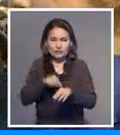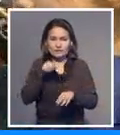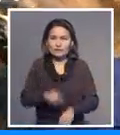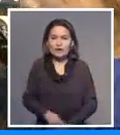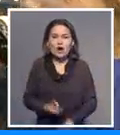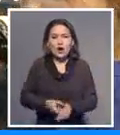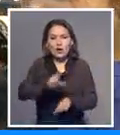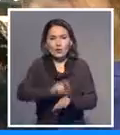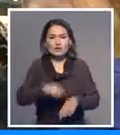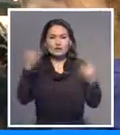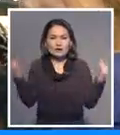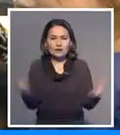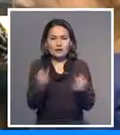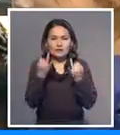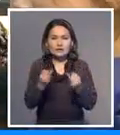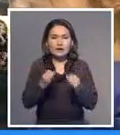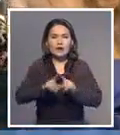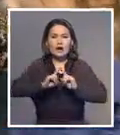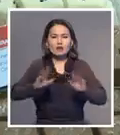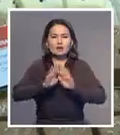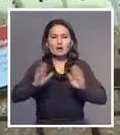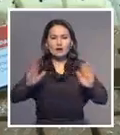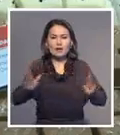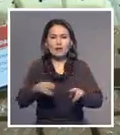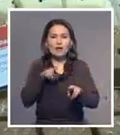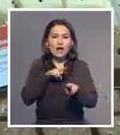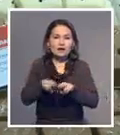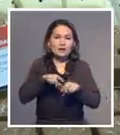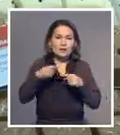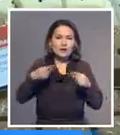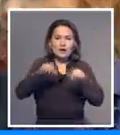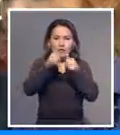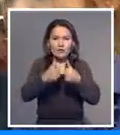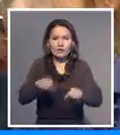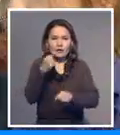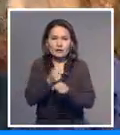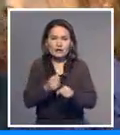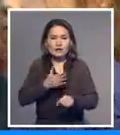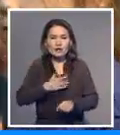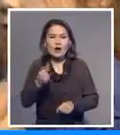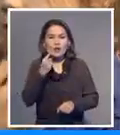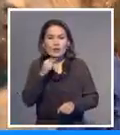Бұл өте қызық, керемет жәрмеңке. Бір жыл ішінде кондитерлер шоколадтың өзге түрлерін ойлап тауыпты. Дәмін көріп